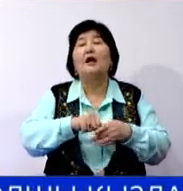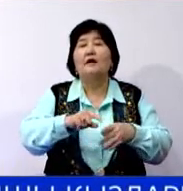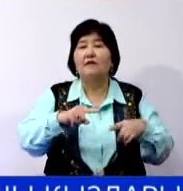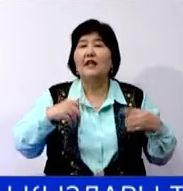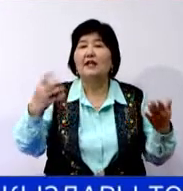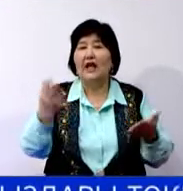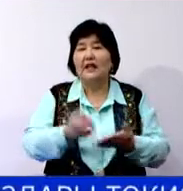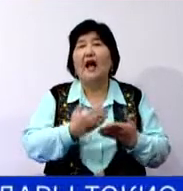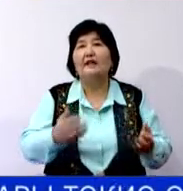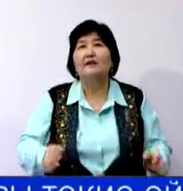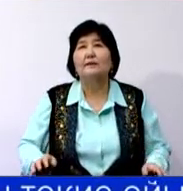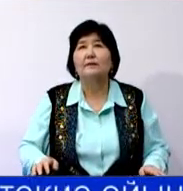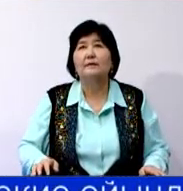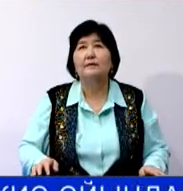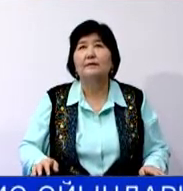атанғаны.